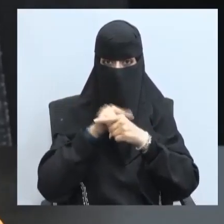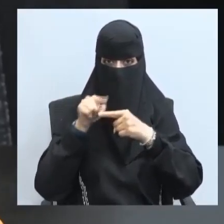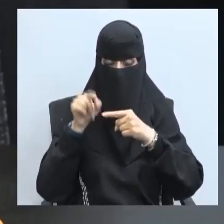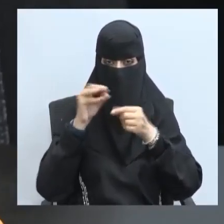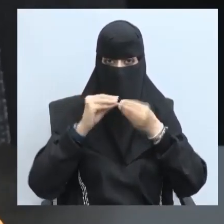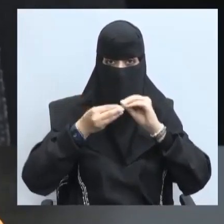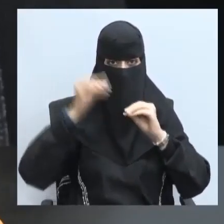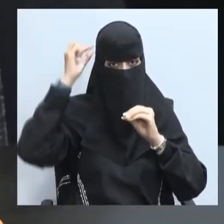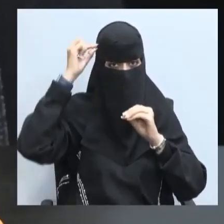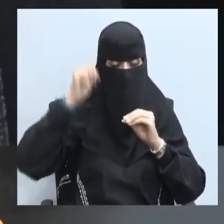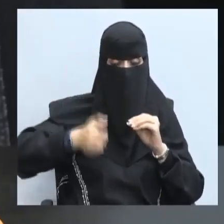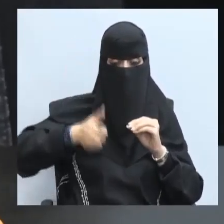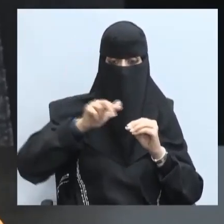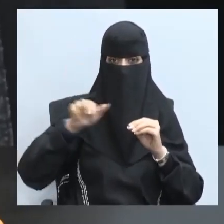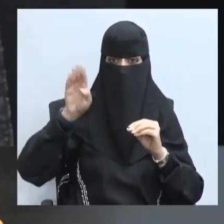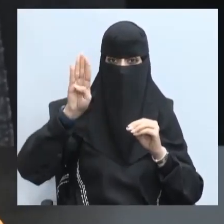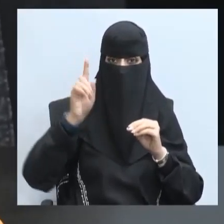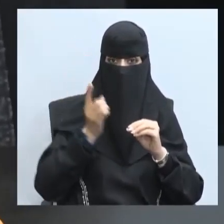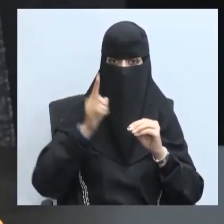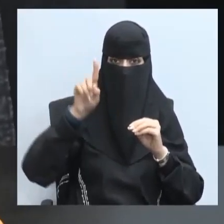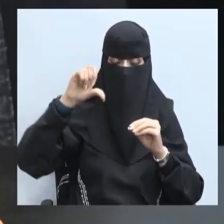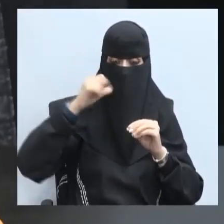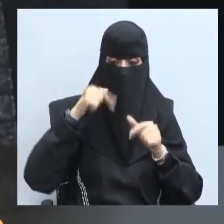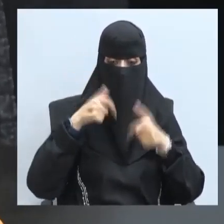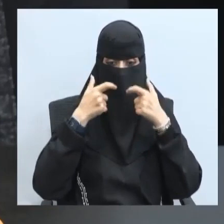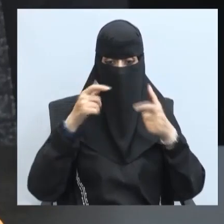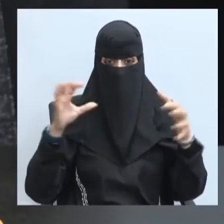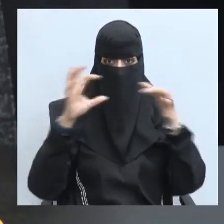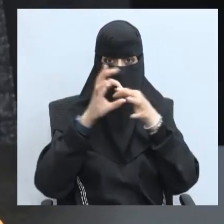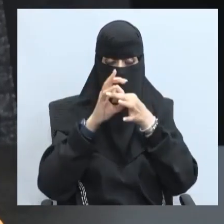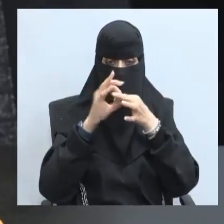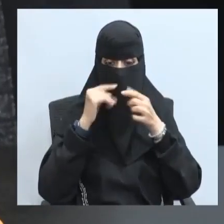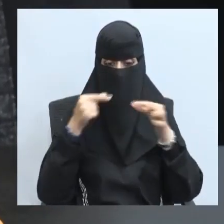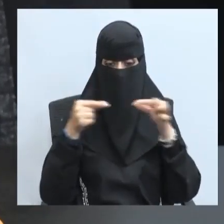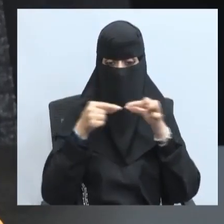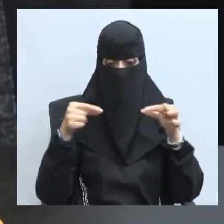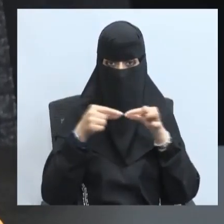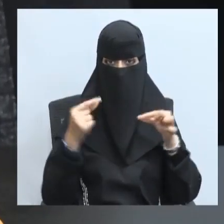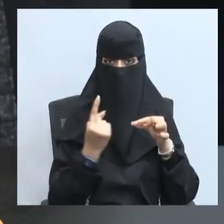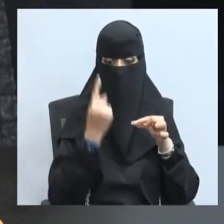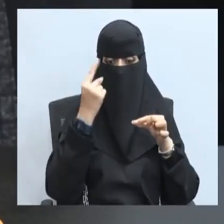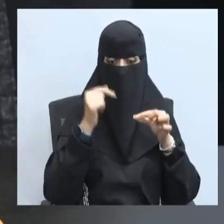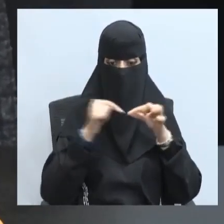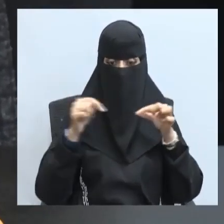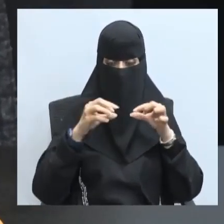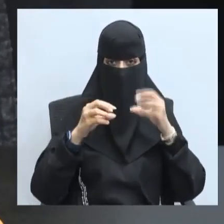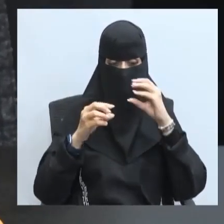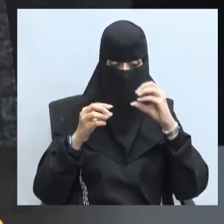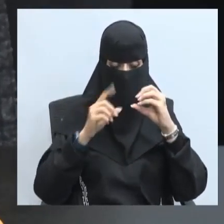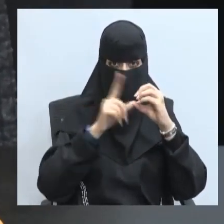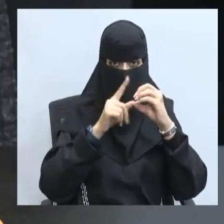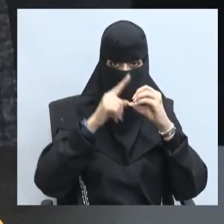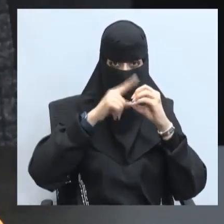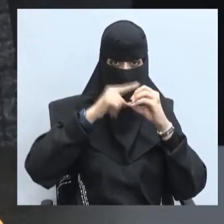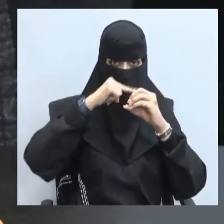باللون الاسود ذرتي كربون باللون الاسود لاحظ مرتبطتان برابطه احاديه ثم الكربون الاول